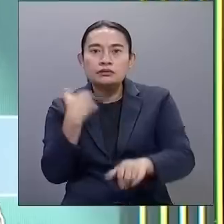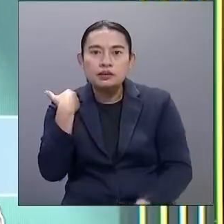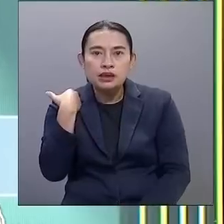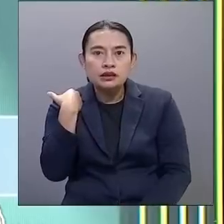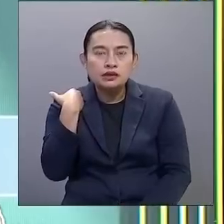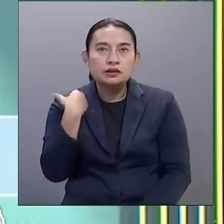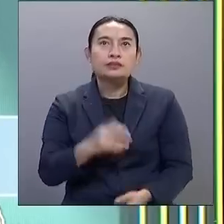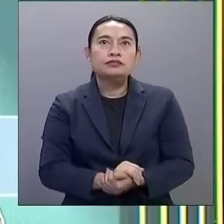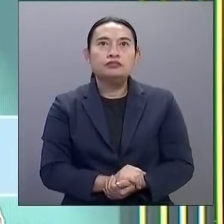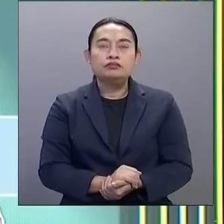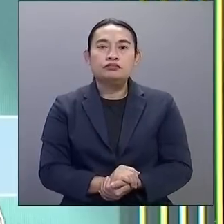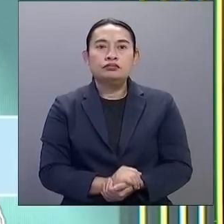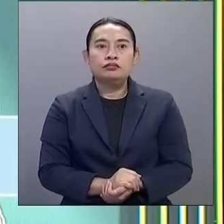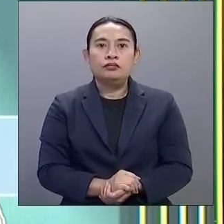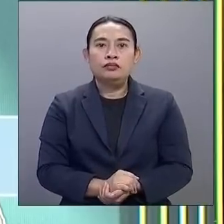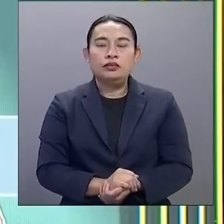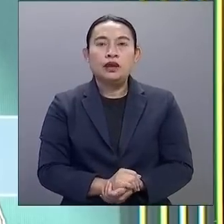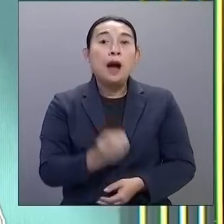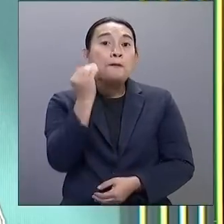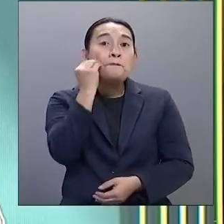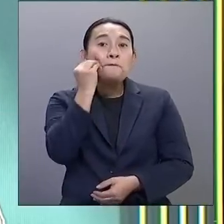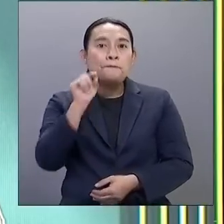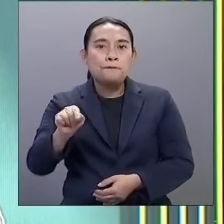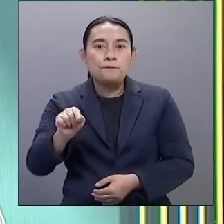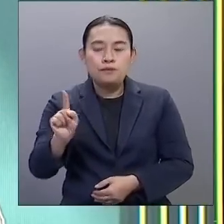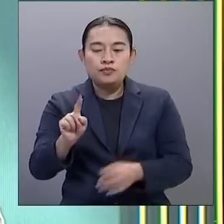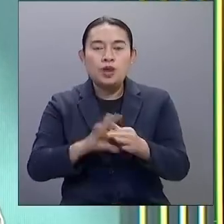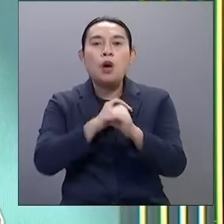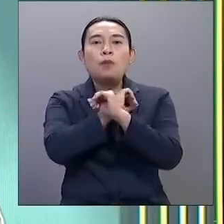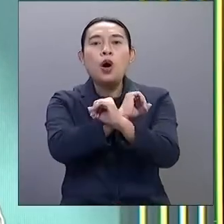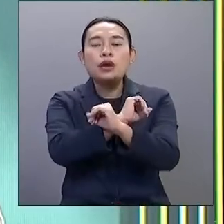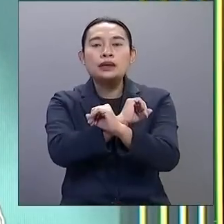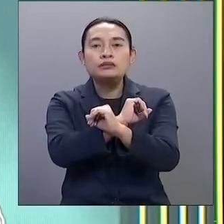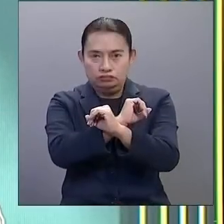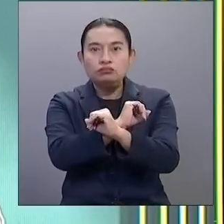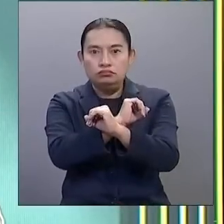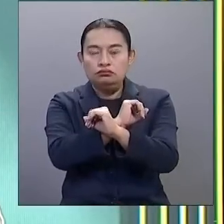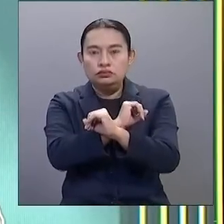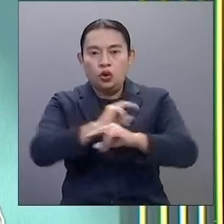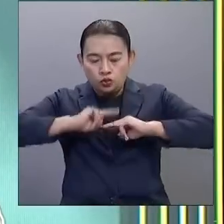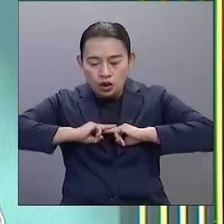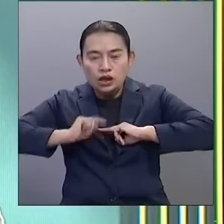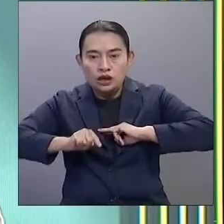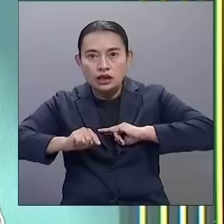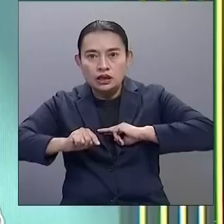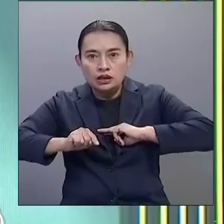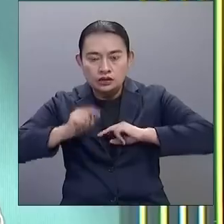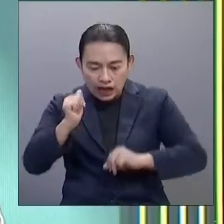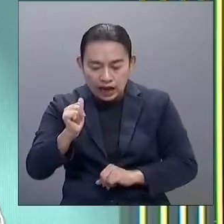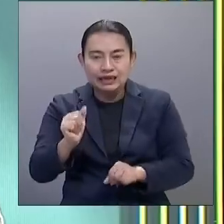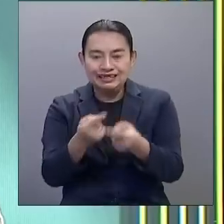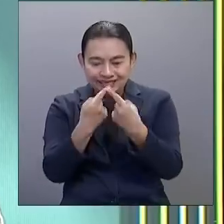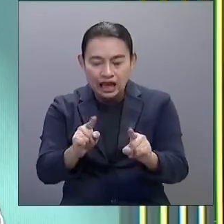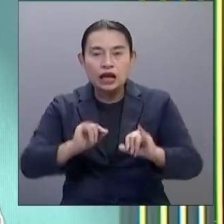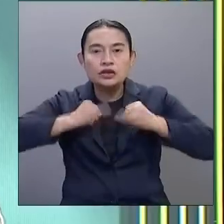างนี้ว่าในพื้นที่ของบ้านเราเนี่ยนะครับเรามีสิทธิ์ที่จะป้องกันความเสียหาย นะครับเพราะนั้นเนี่ยการที่เจ้าของ